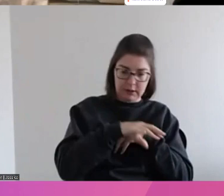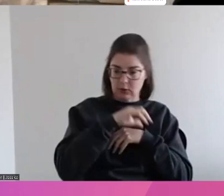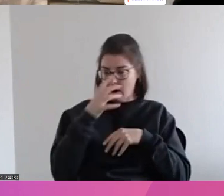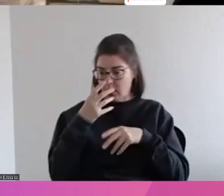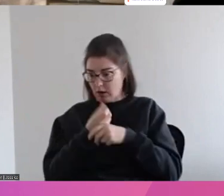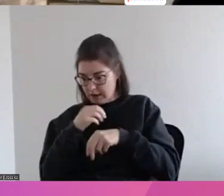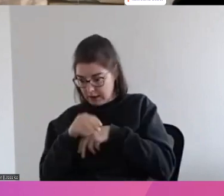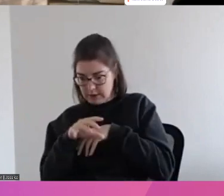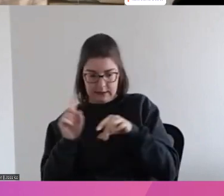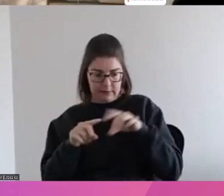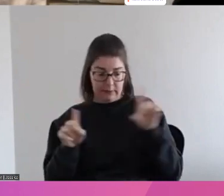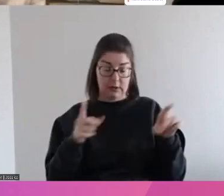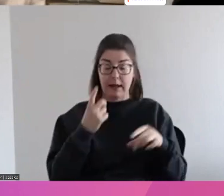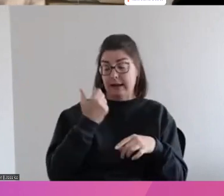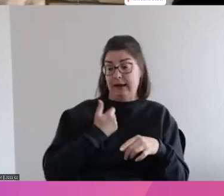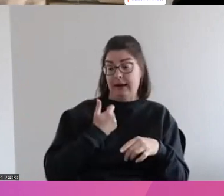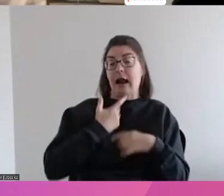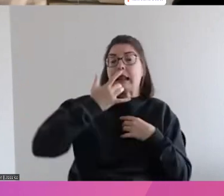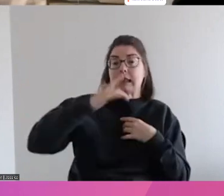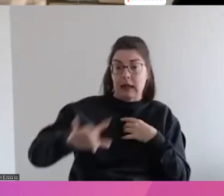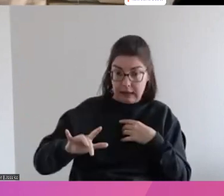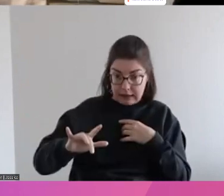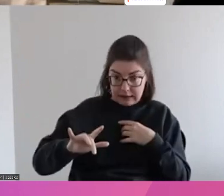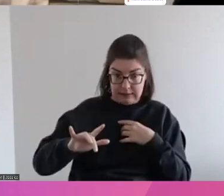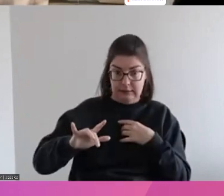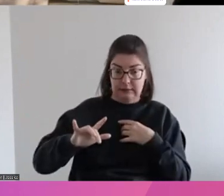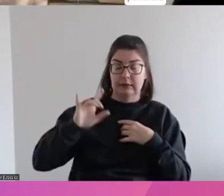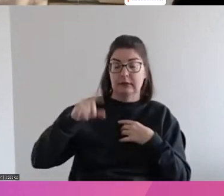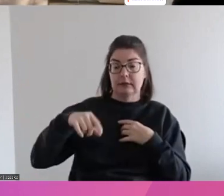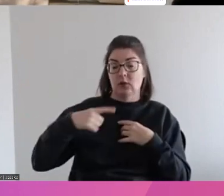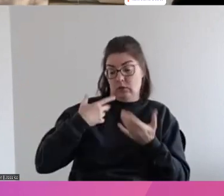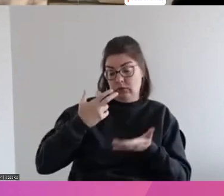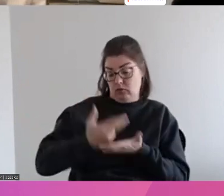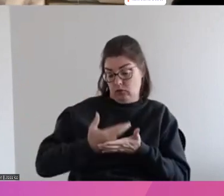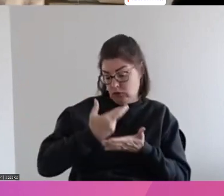avaient du counseling ou non. Au Canada, on a de la chance.